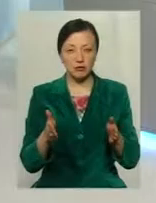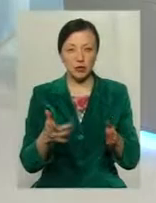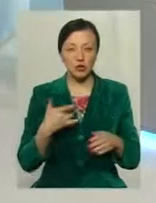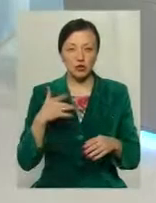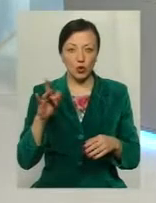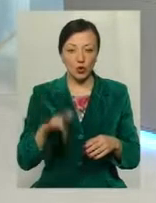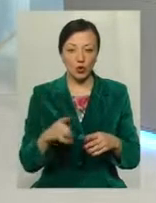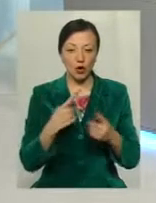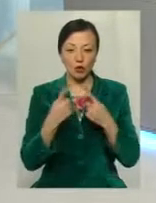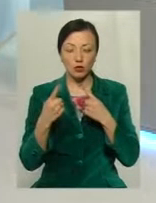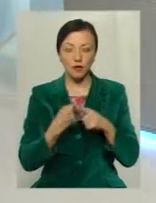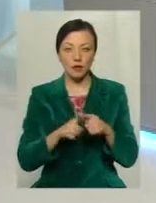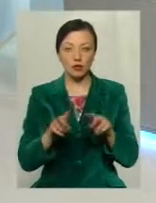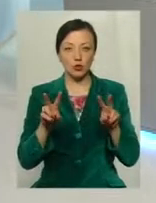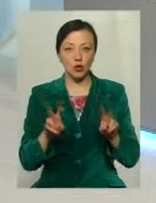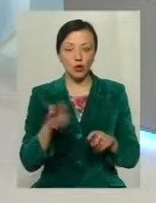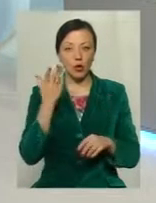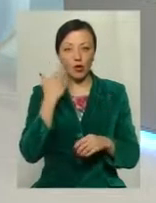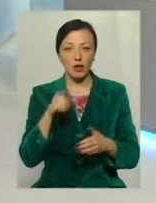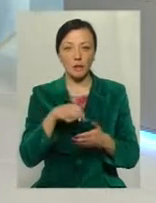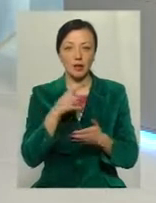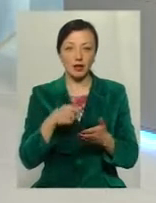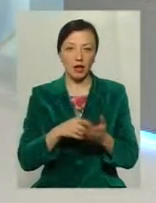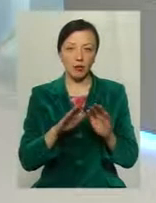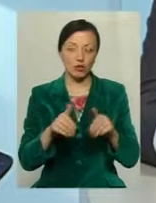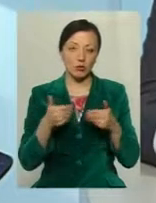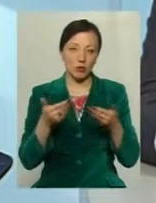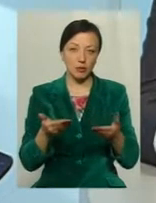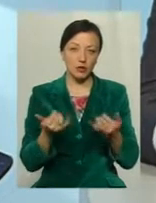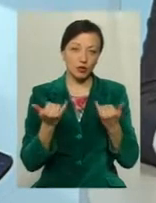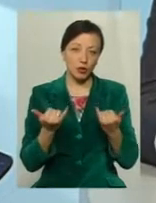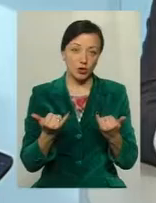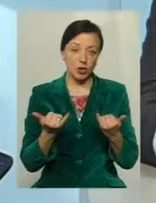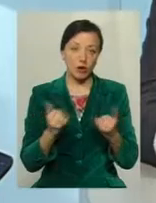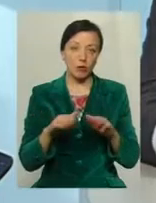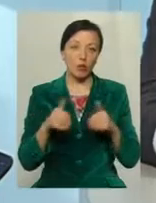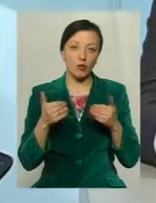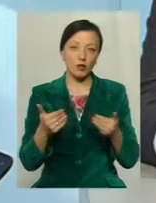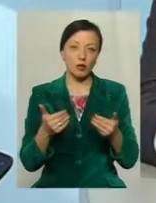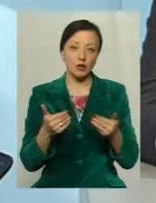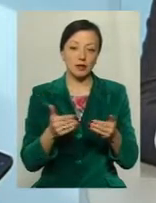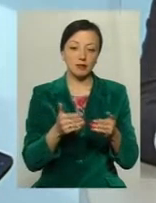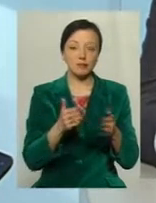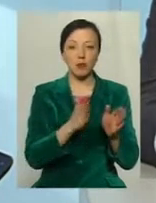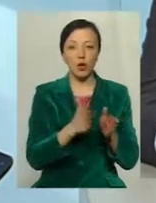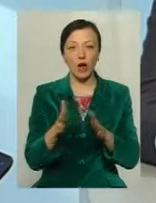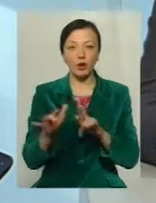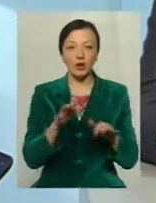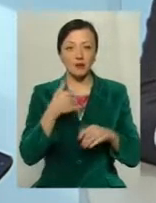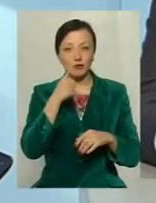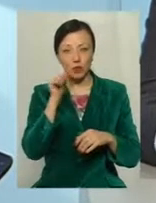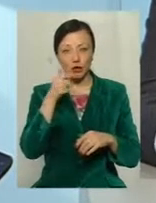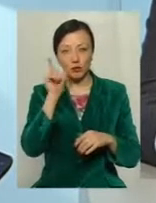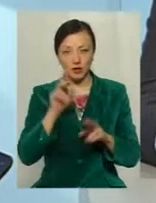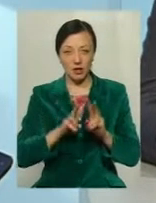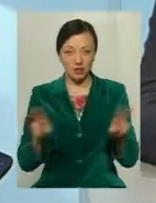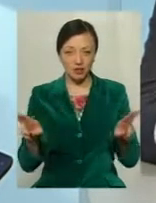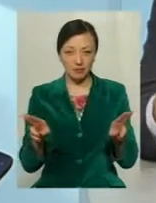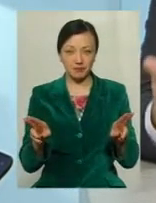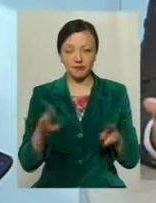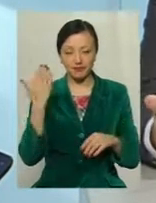несуть затрати і так далі. Необхідно в цьому, я надіюсь, що на цьому бюджеті і на засіданні нашої постійної комісії, на сесії обласної ради